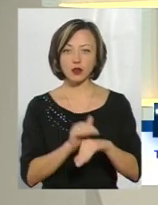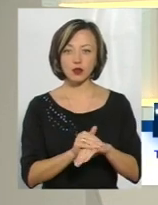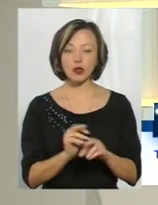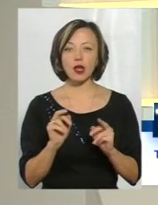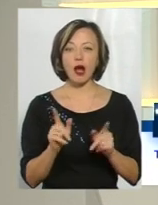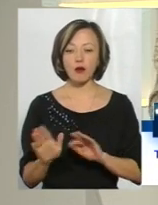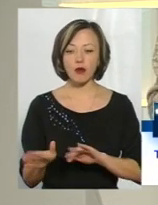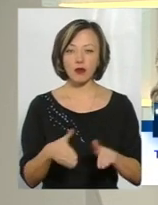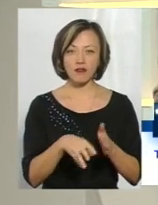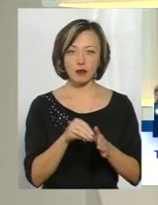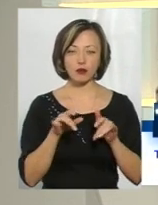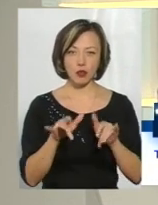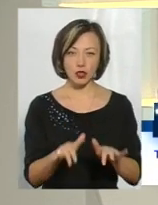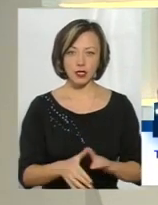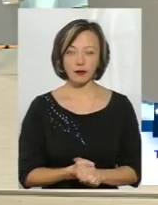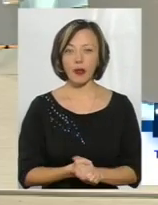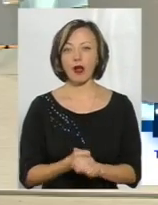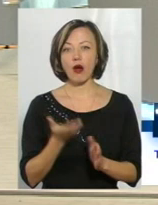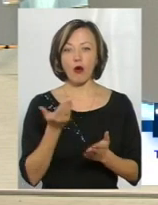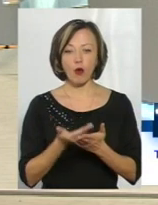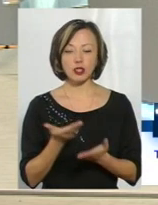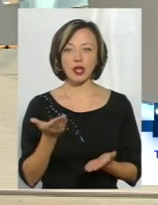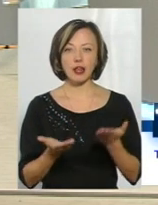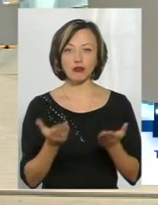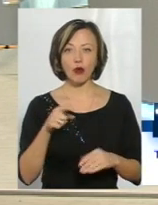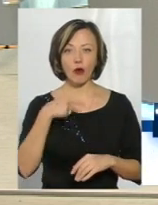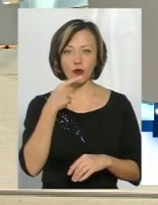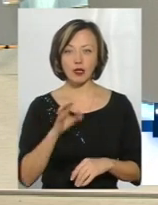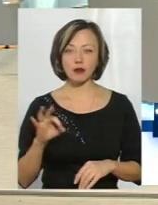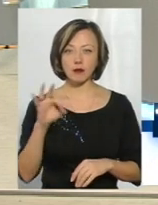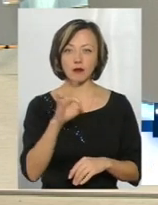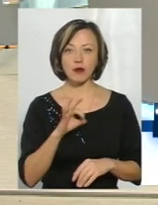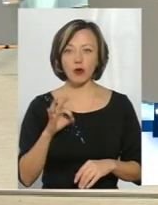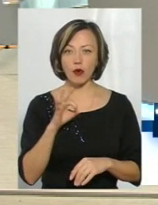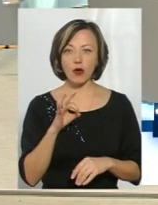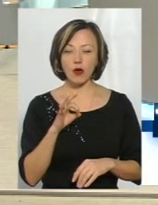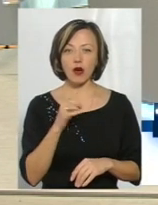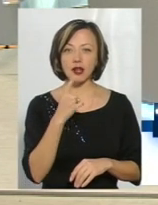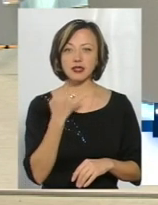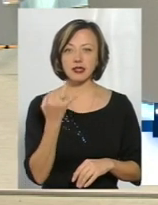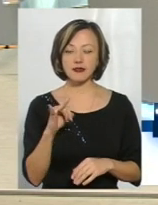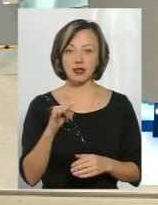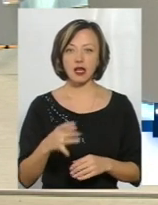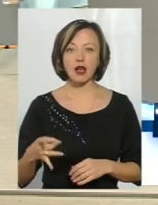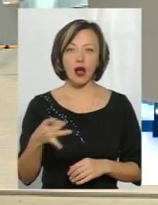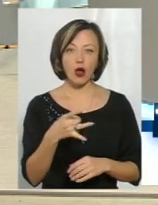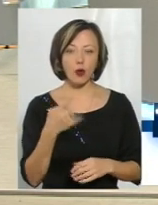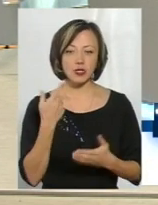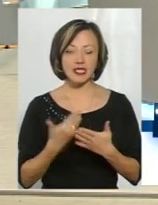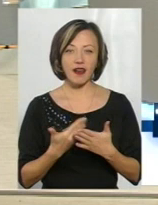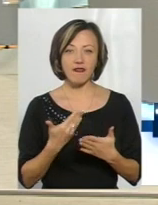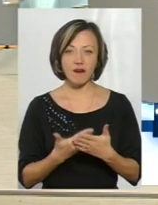як проходить виборчий процес. Отже, якщо говорити, пане Олеже, про Красилівський район, здавалося